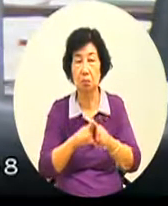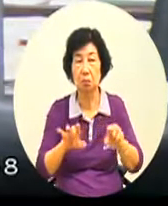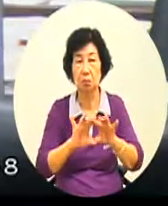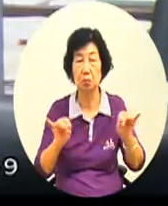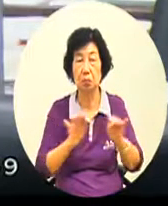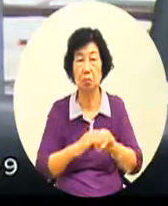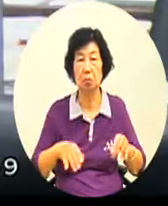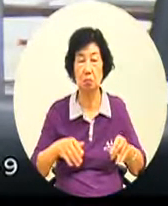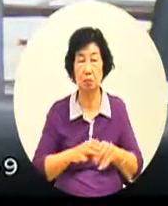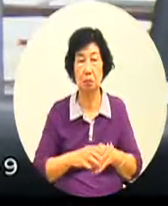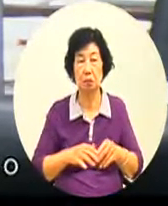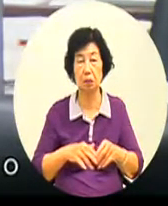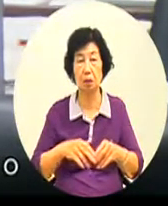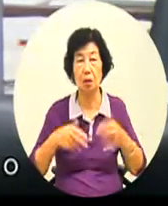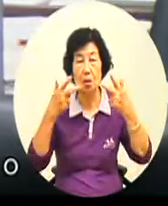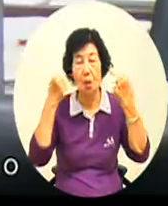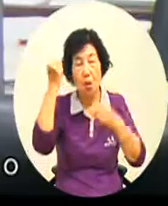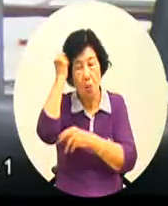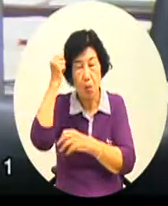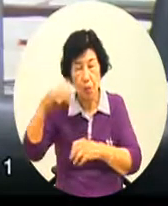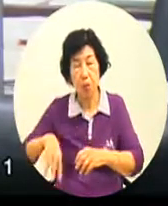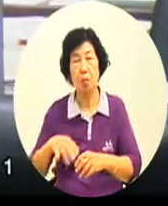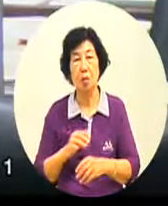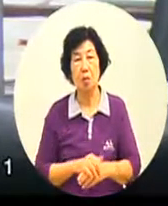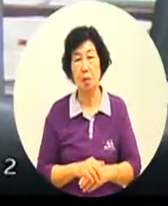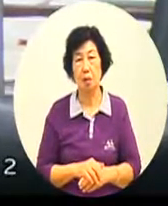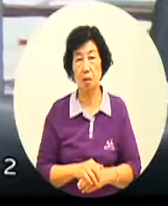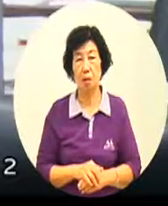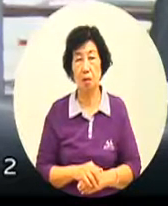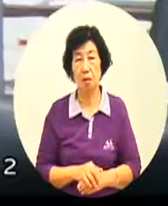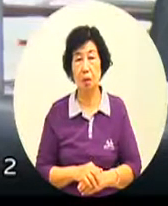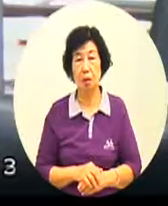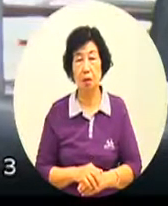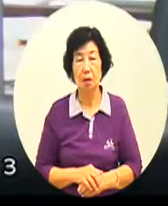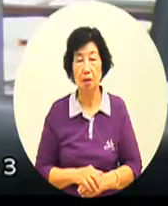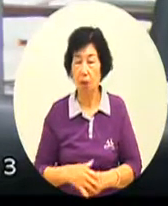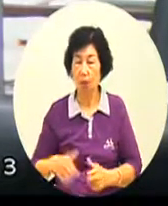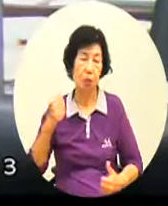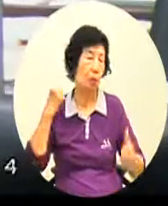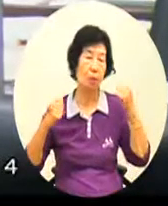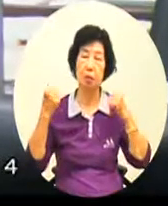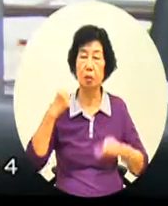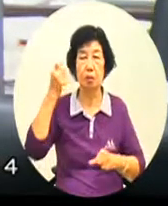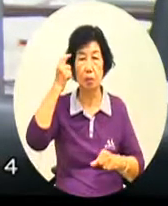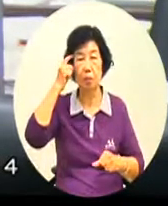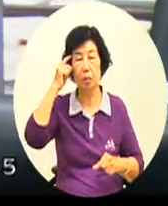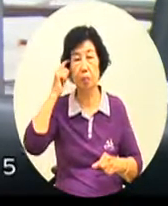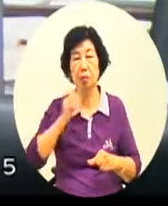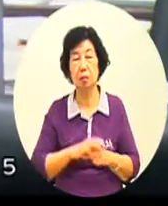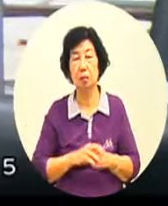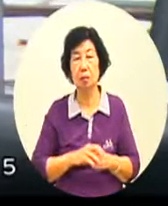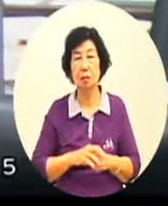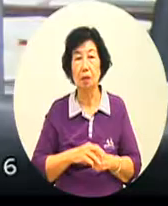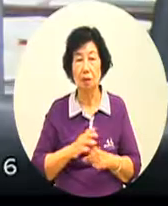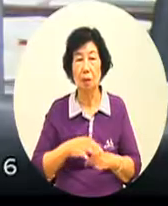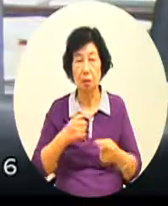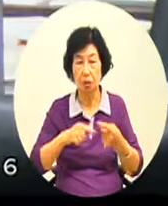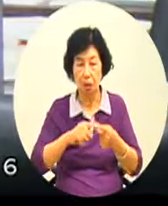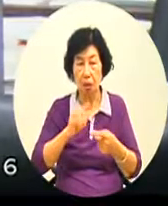落，那主委有没有可能我们再回头想想思考一下，再把该有的土地的部